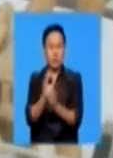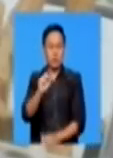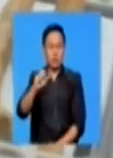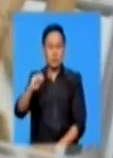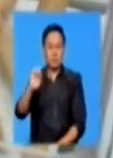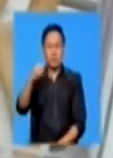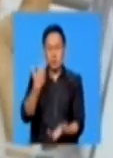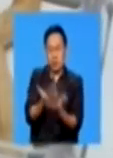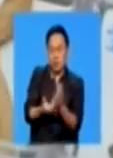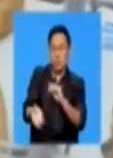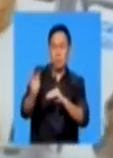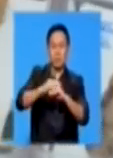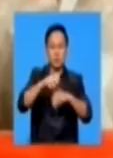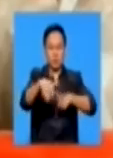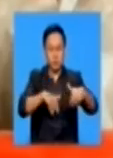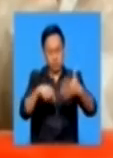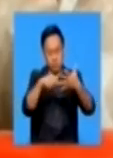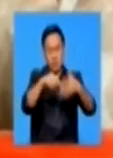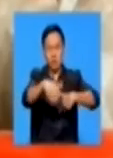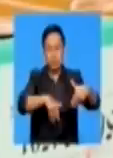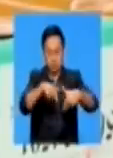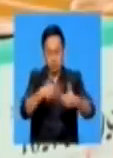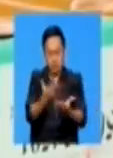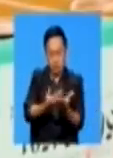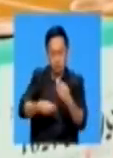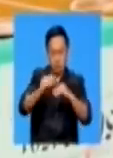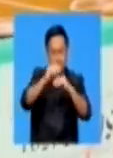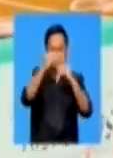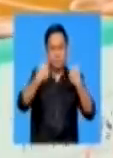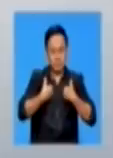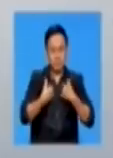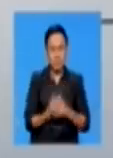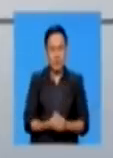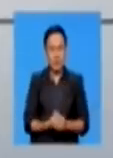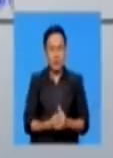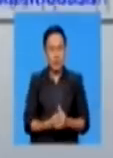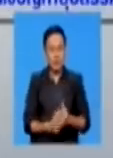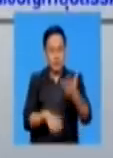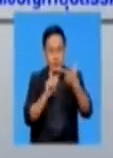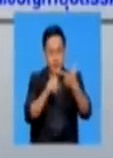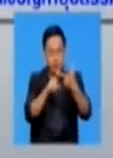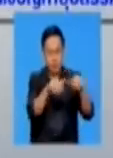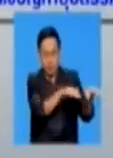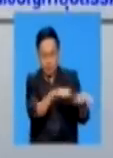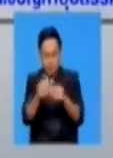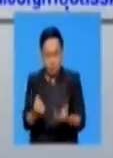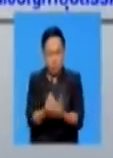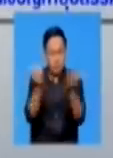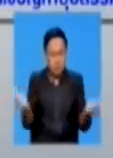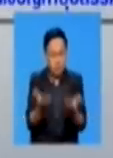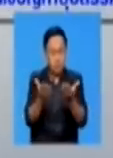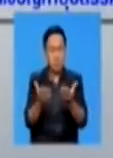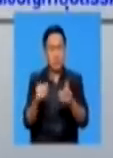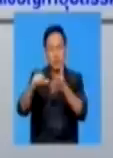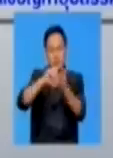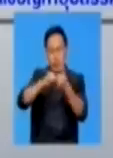รายได้ให้กับประชาชนระดับล่างนะครับอีกประการนึงคือการเตรียมความพร้อมให้การสนับสนุนส่งเสริมและแก้ไขปัญหาอุปสรรค